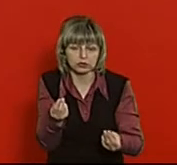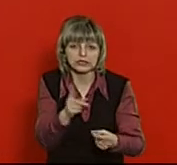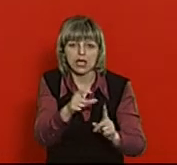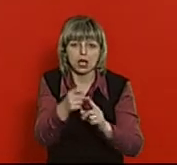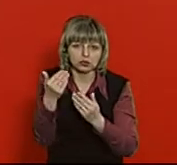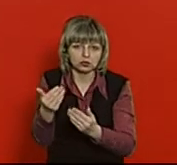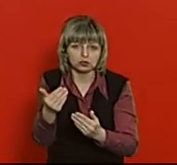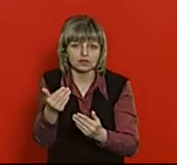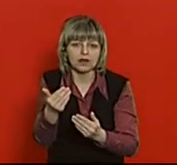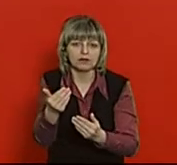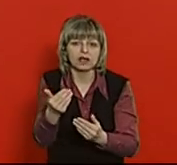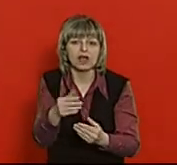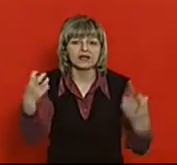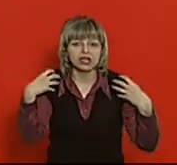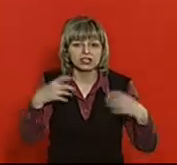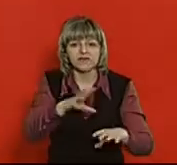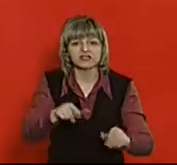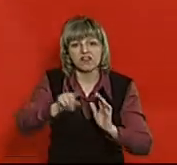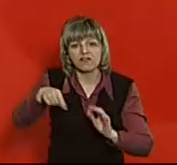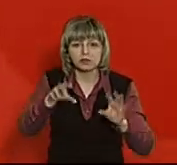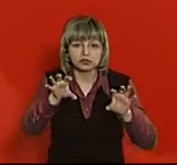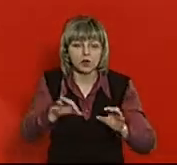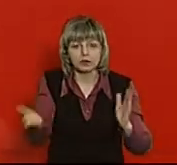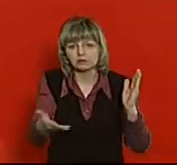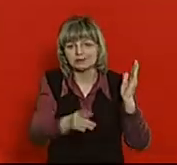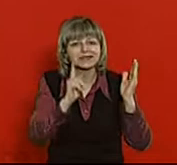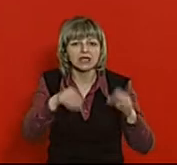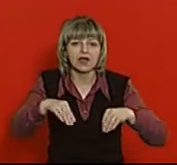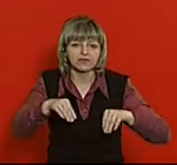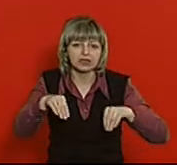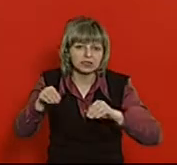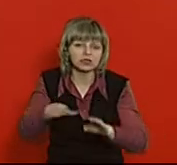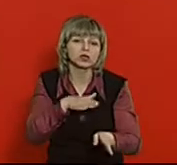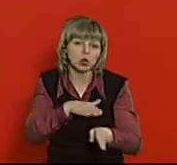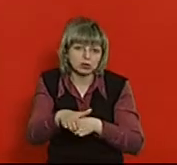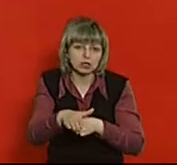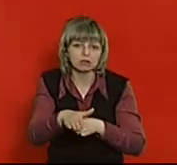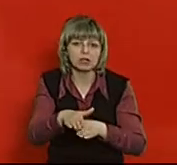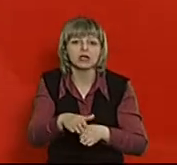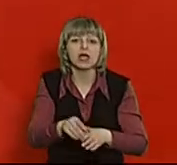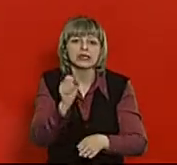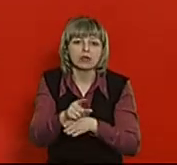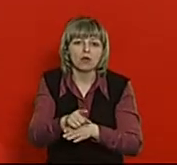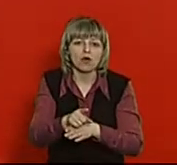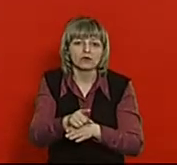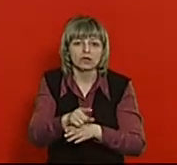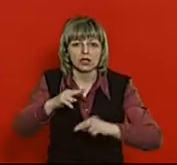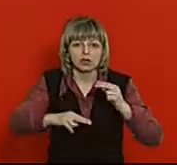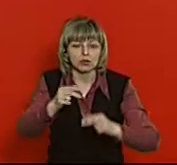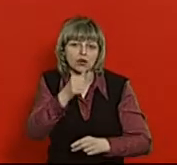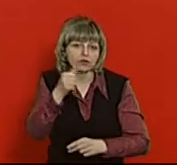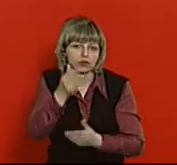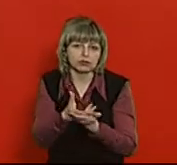За словами Анатолія Гламазди, усі вимоги законодавства щодо знесення зелених насаджень дотримані. Замовники будівництва торік у грудні